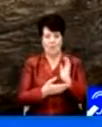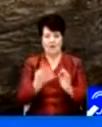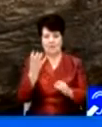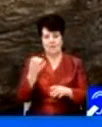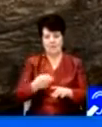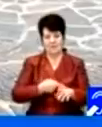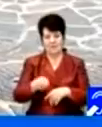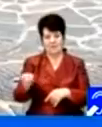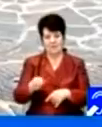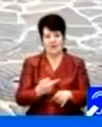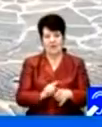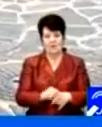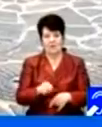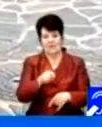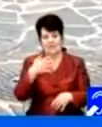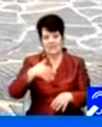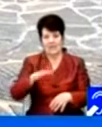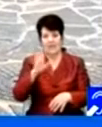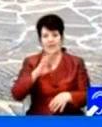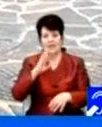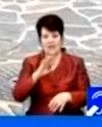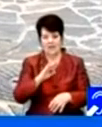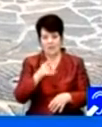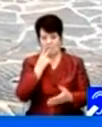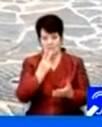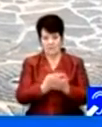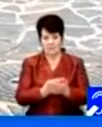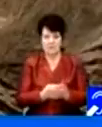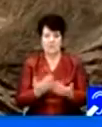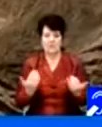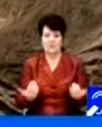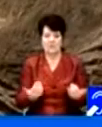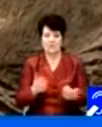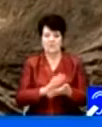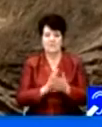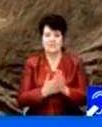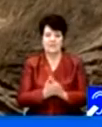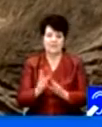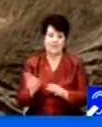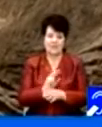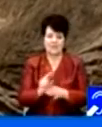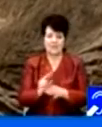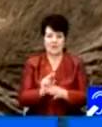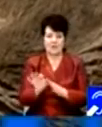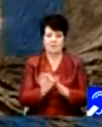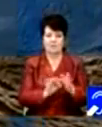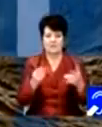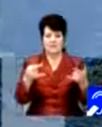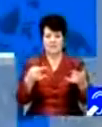ani, a fost găsită în albia unui râu. Vedeți imagini cu monoxila aflată acum în proces de restaurare imediat în